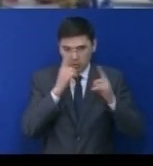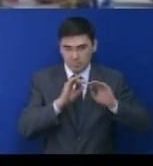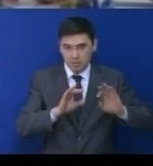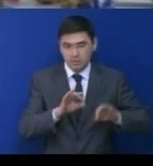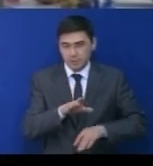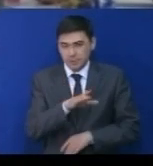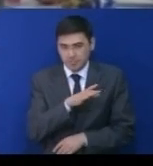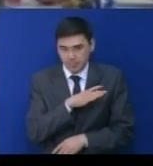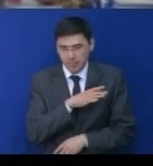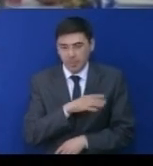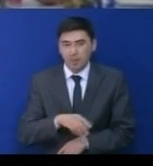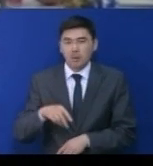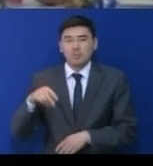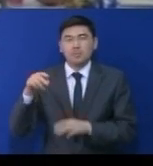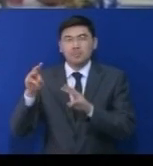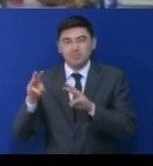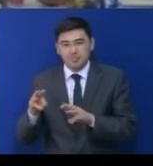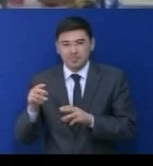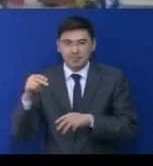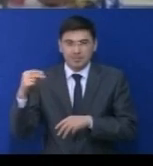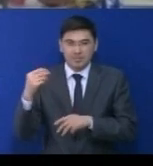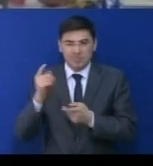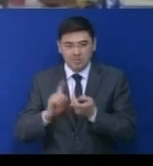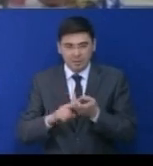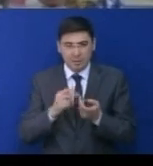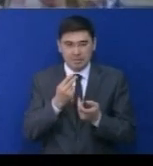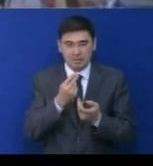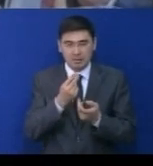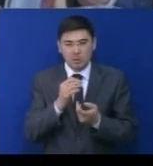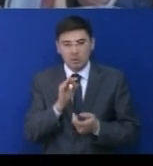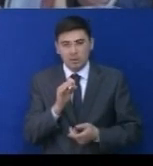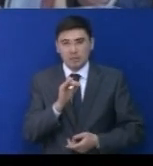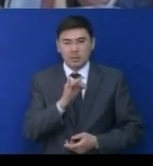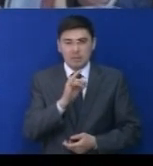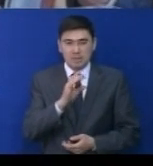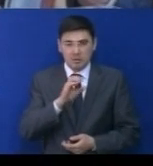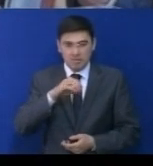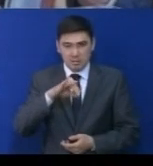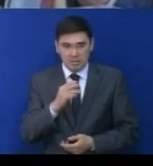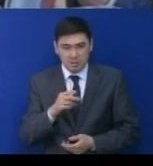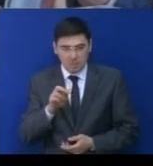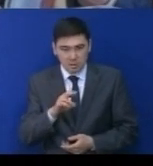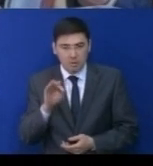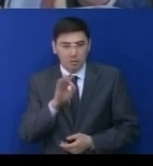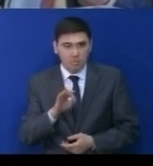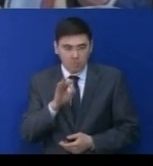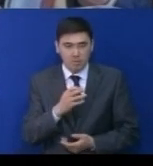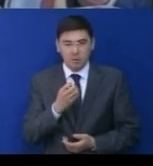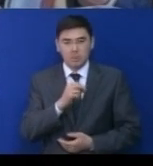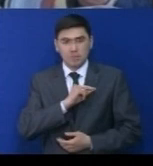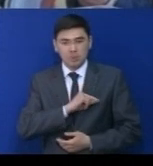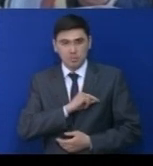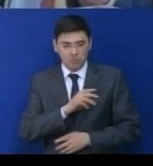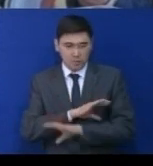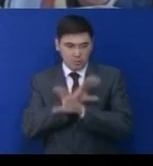орталық басшысы президентке қаржы нарығын дамыту, сауда және инвестициялық ынтымақтастық салаларындағы жұмыс бойынша